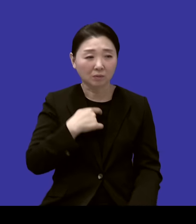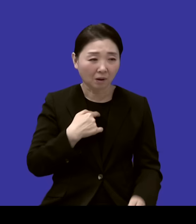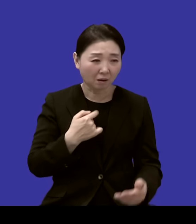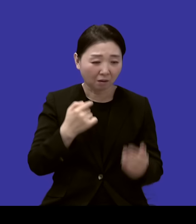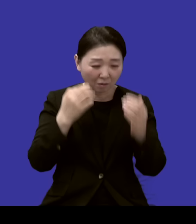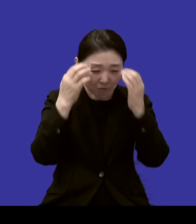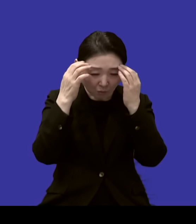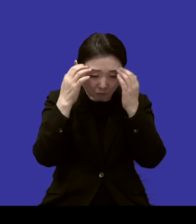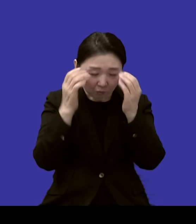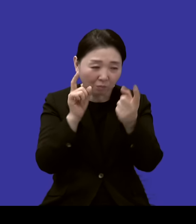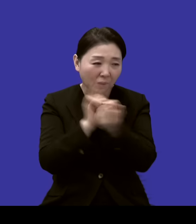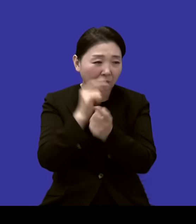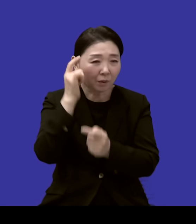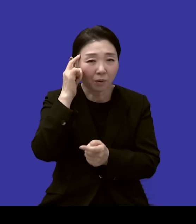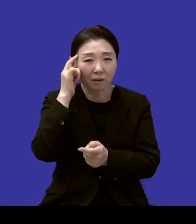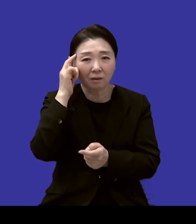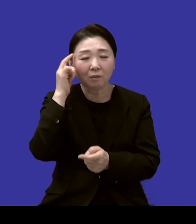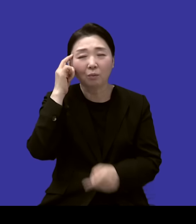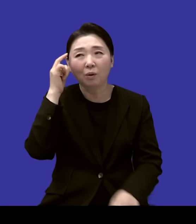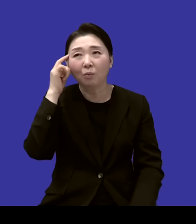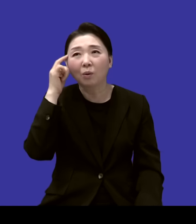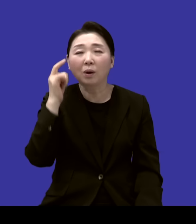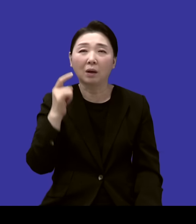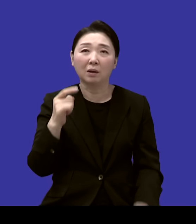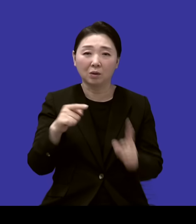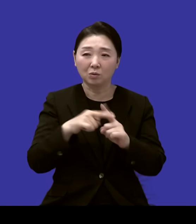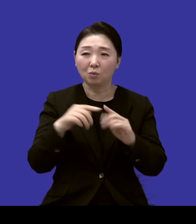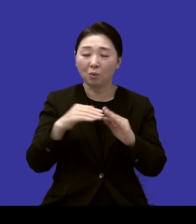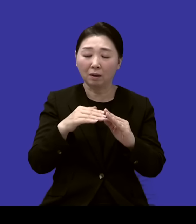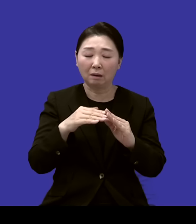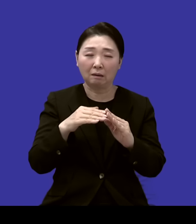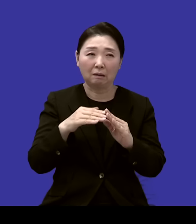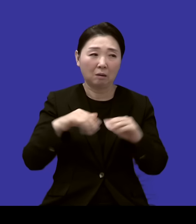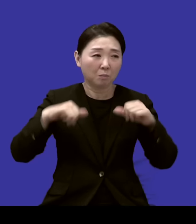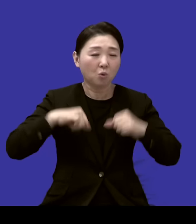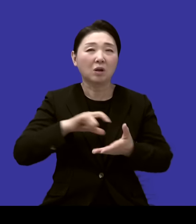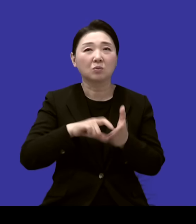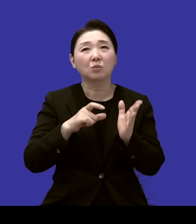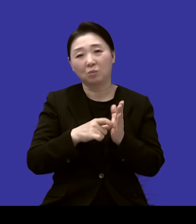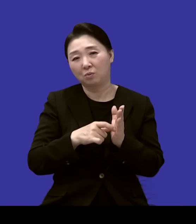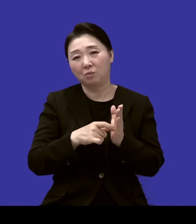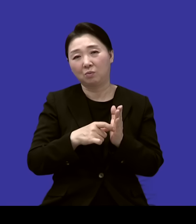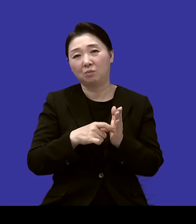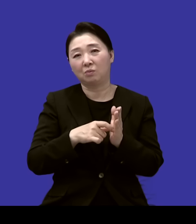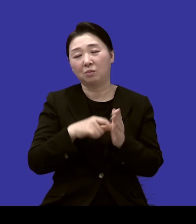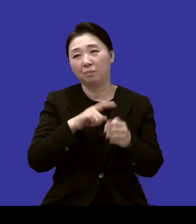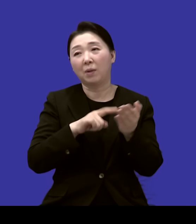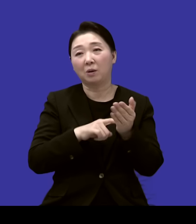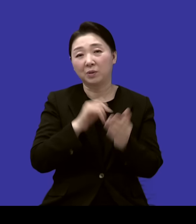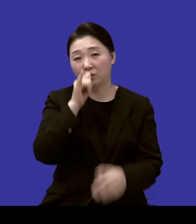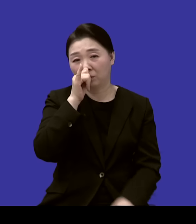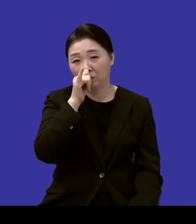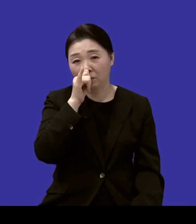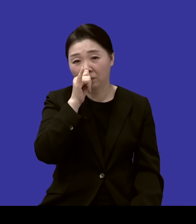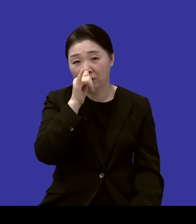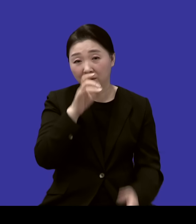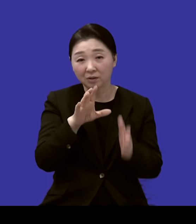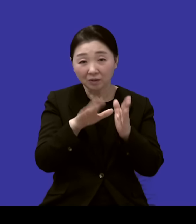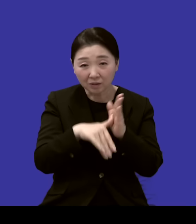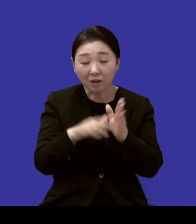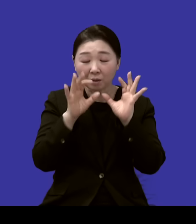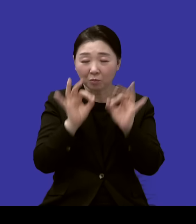일어나는지 네. 정말 하나님이 계신지 의심할 정도로 정말 교회를 떠날 정도 네. 그런 마음이 들었는데 돌아보니까 그 순간에도 주님께서